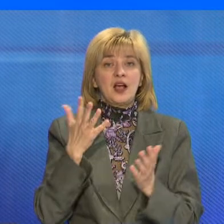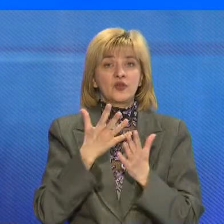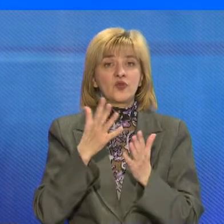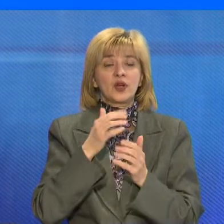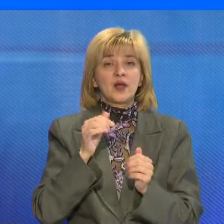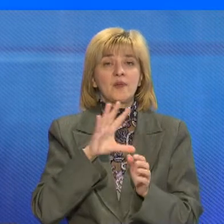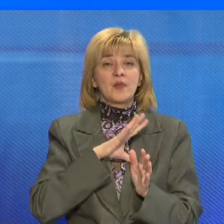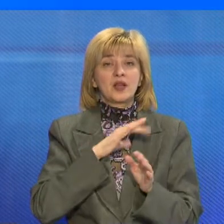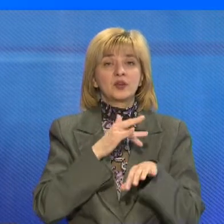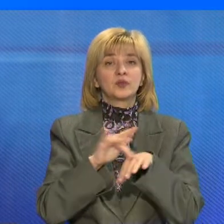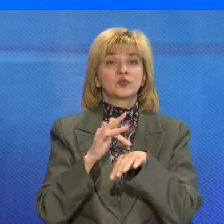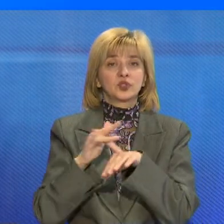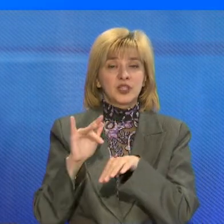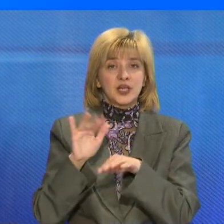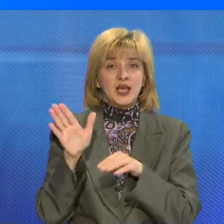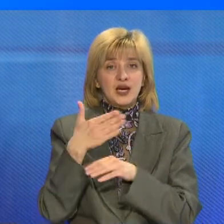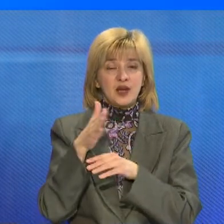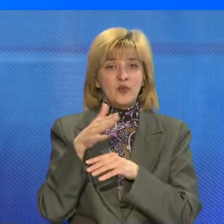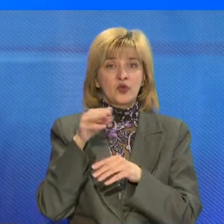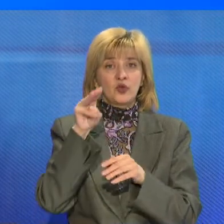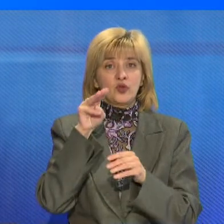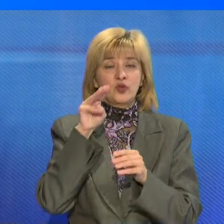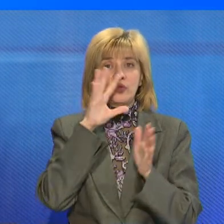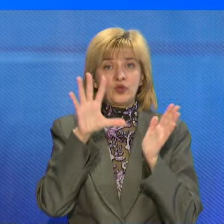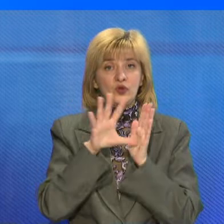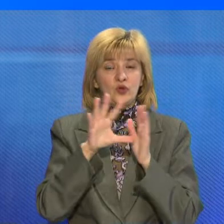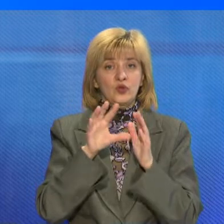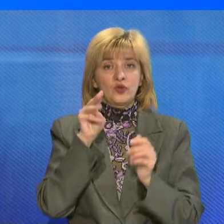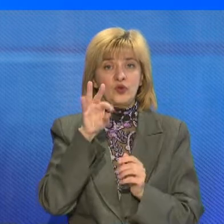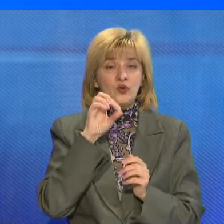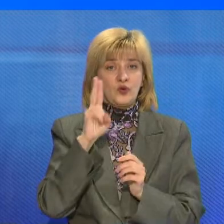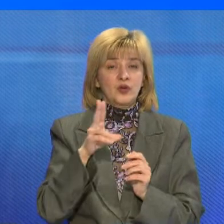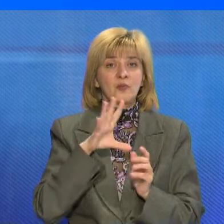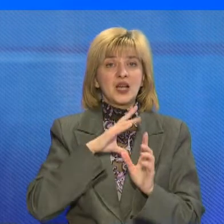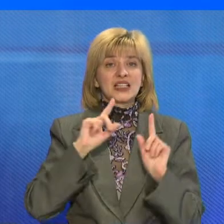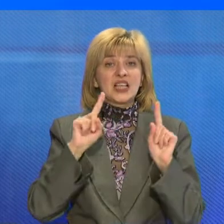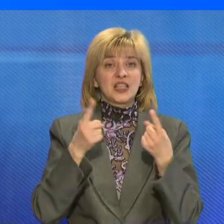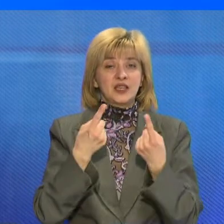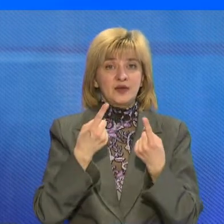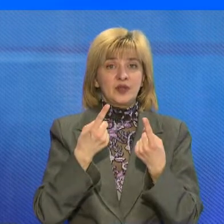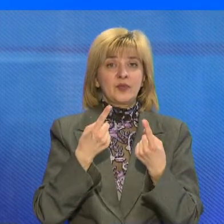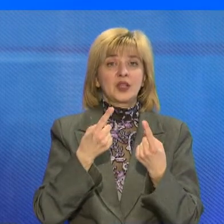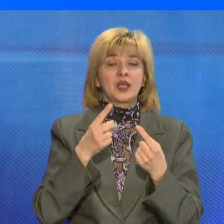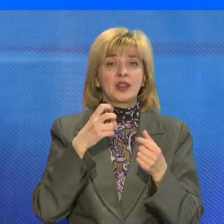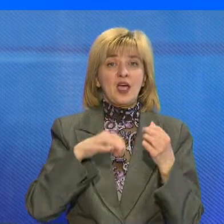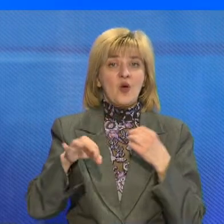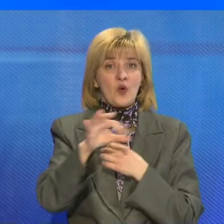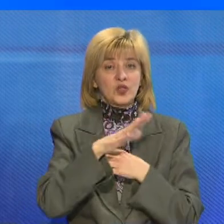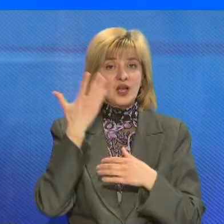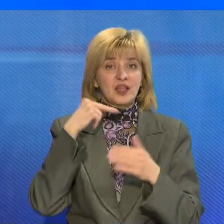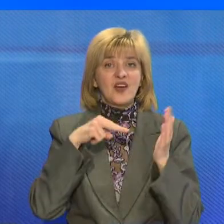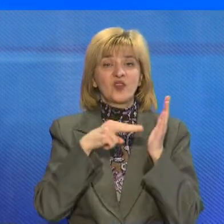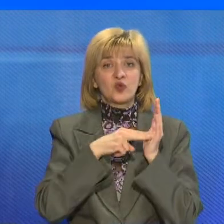токам. Мужчыны і жанчыны, якія жывуць на беразе ракі, былі затрыманы, як кажуць, на гарачым, калі падключалі правады электраўстаноўкі да